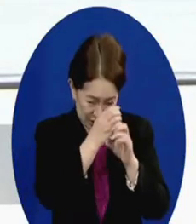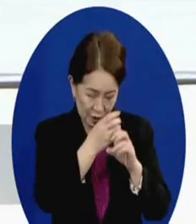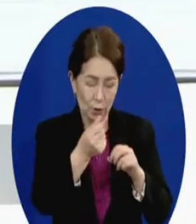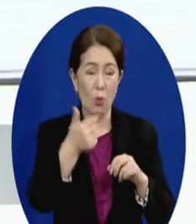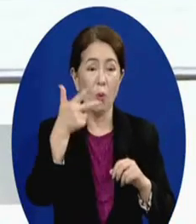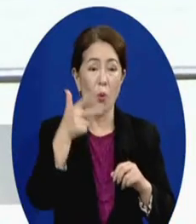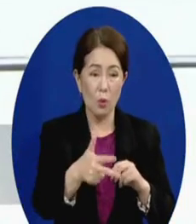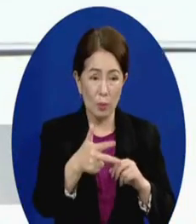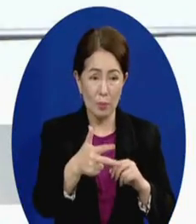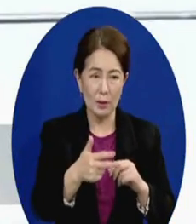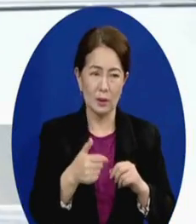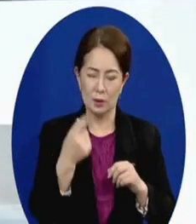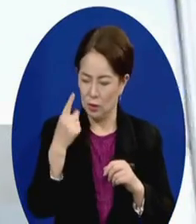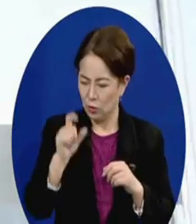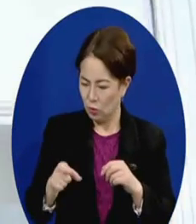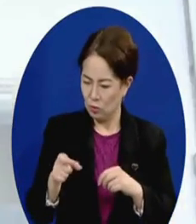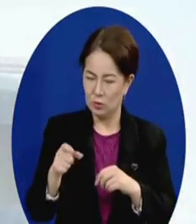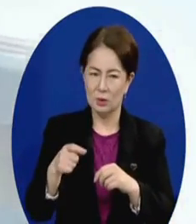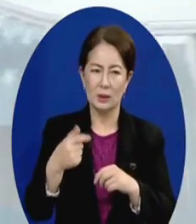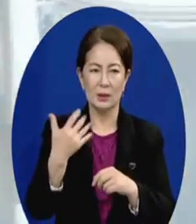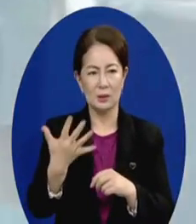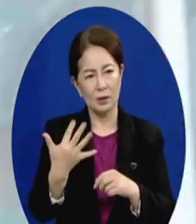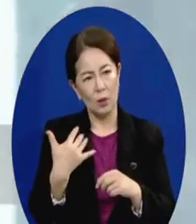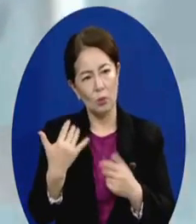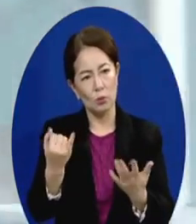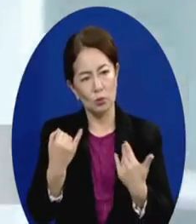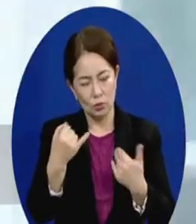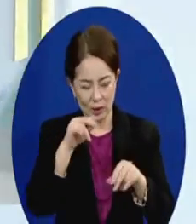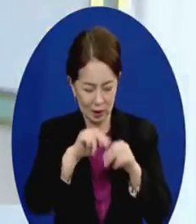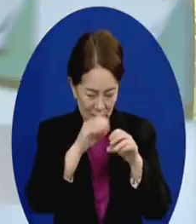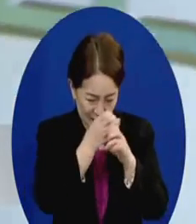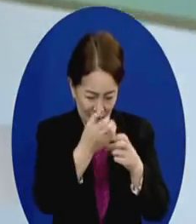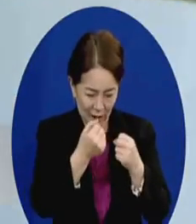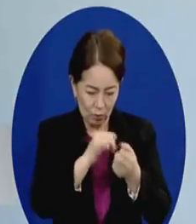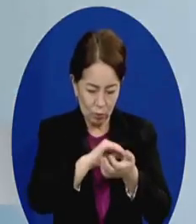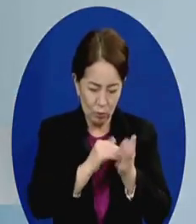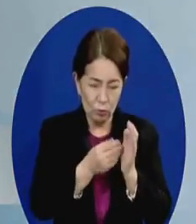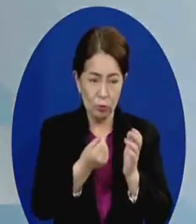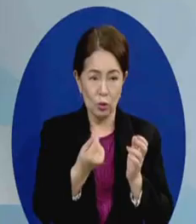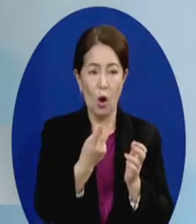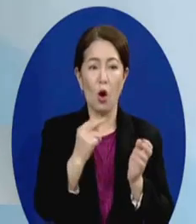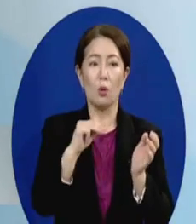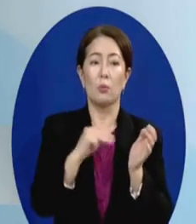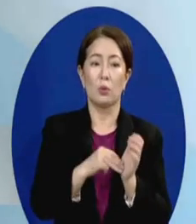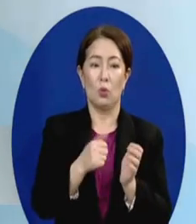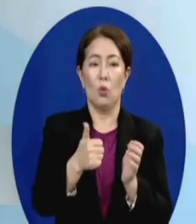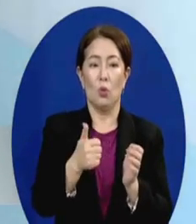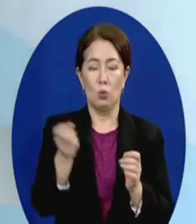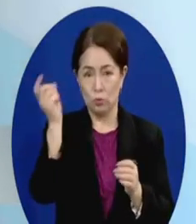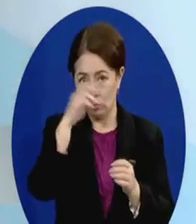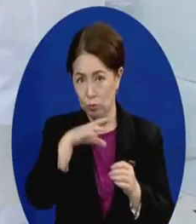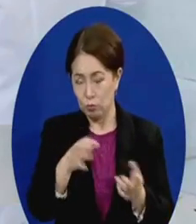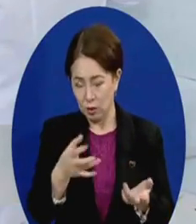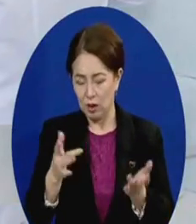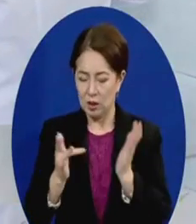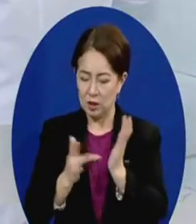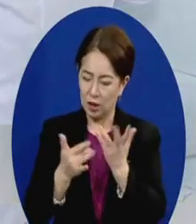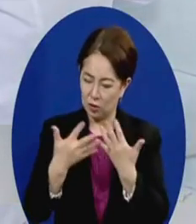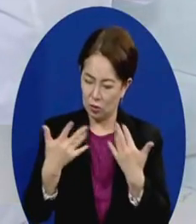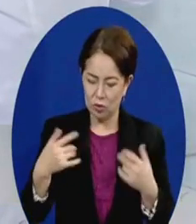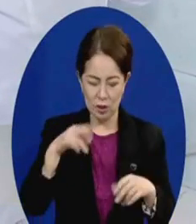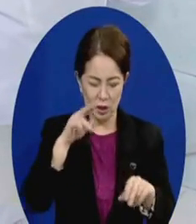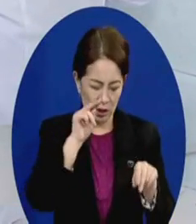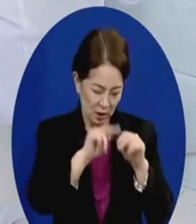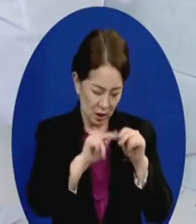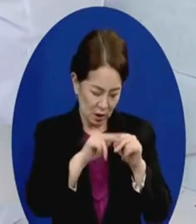30,000 төгрөгийн тарифтай. Тэгэхээр нэг хүнээс дор хаяж 5-6 шинжилгээ авч 20,000 төгрөгийн гүйцэтгэл тооцогддог байна. Техник хэрэгслээс шалтгаалan